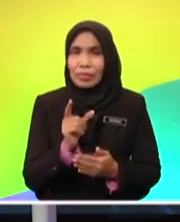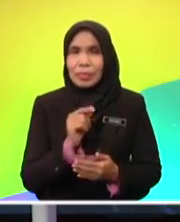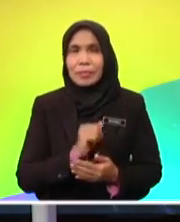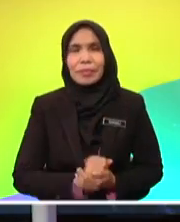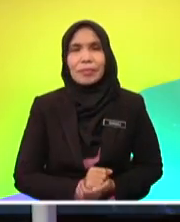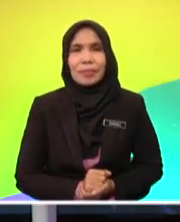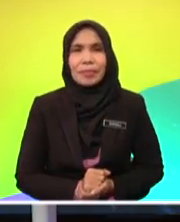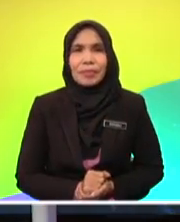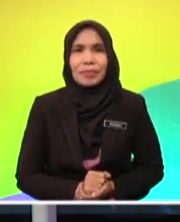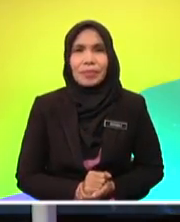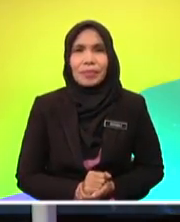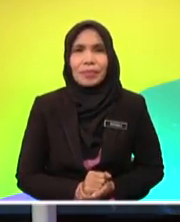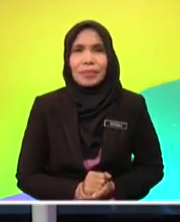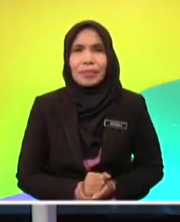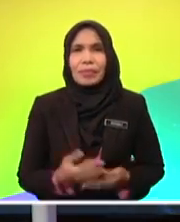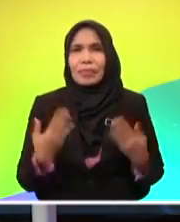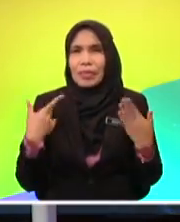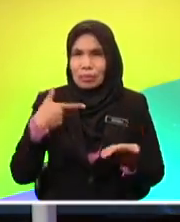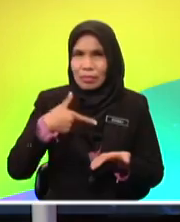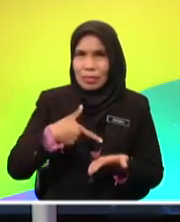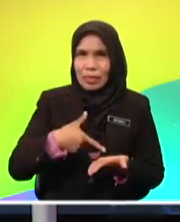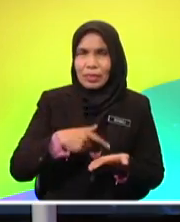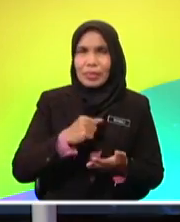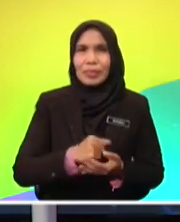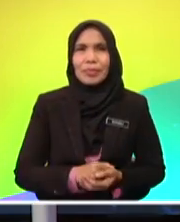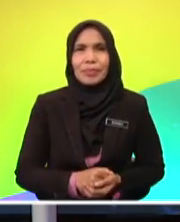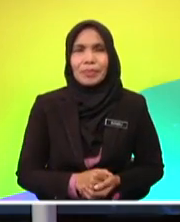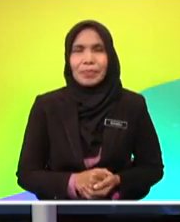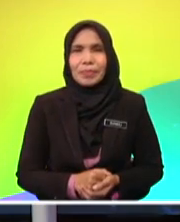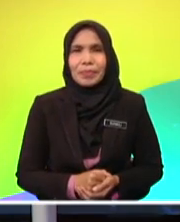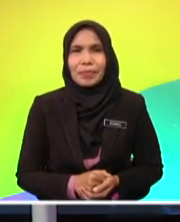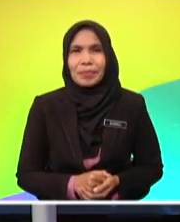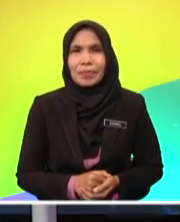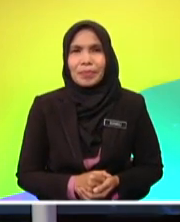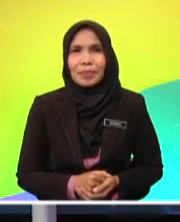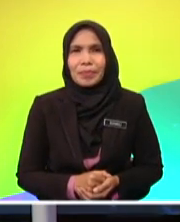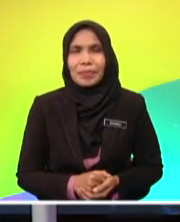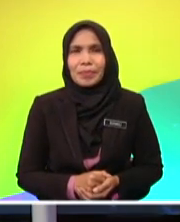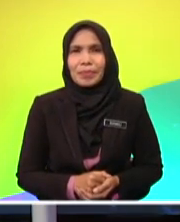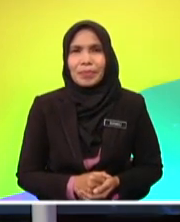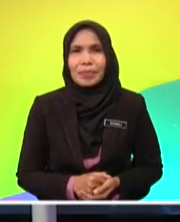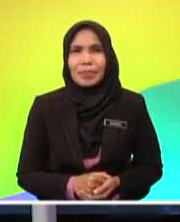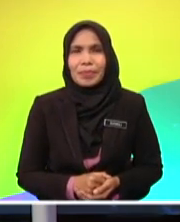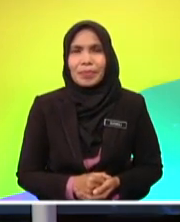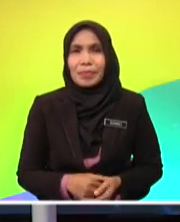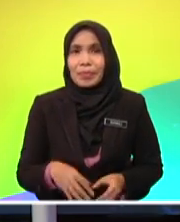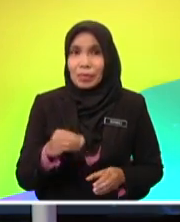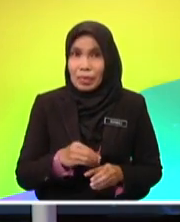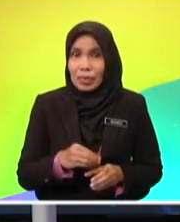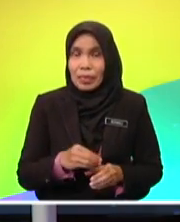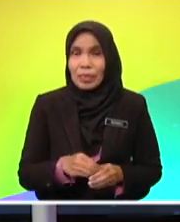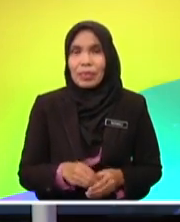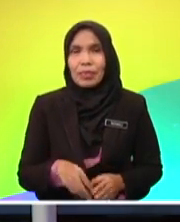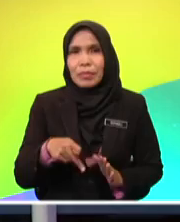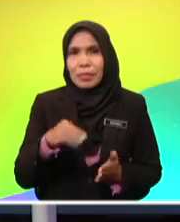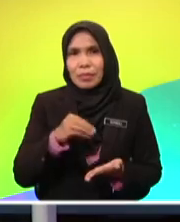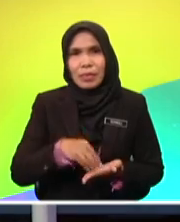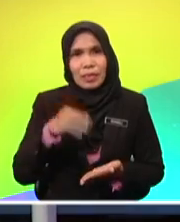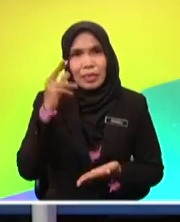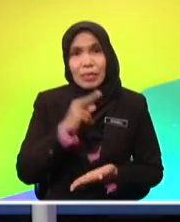murid-murid, kita nak teruskan pembelajaran kita dalam mata pelajaran Sains Sosial dan Alam Sekitar di Didik TV